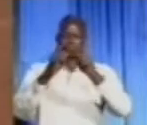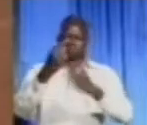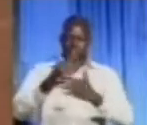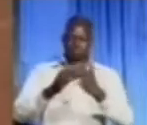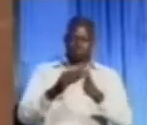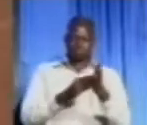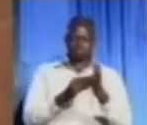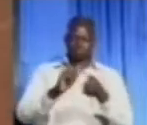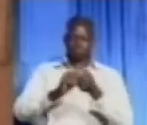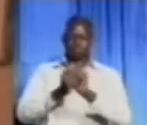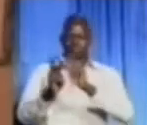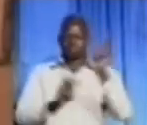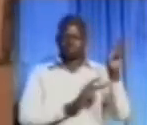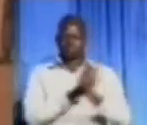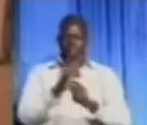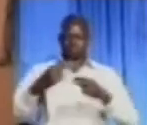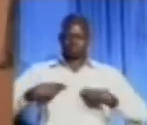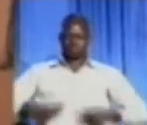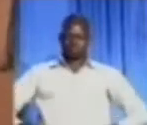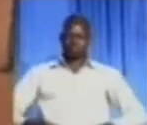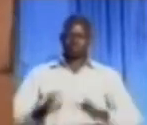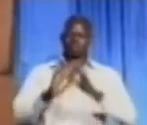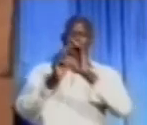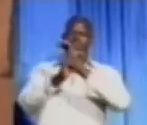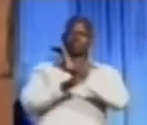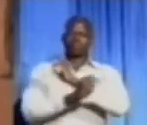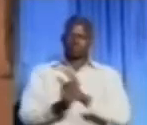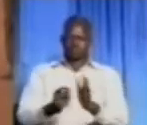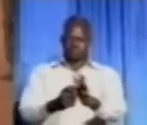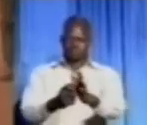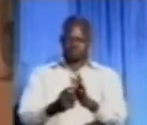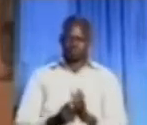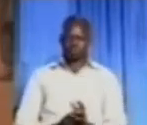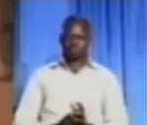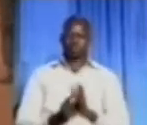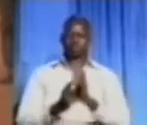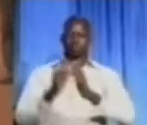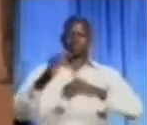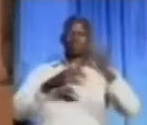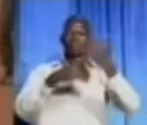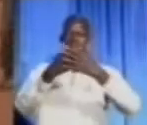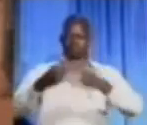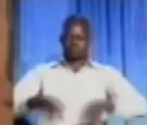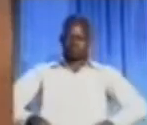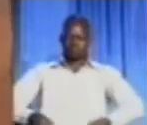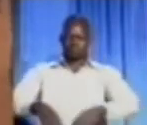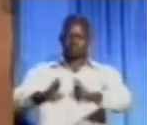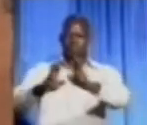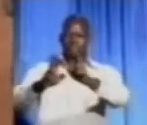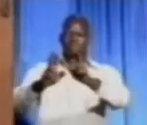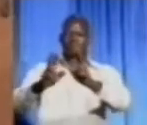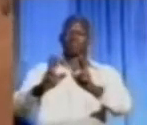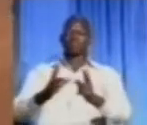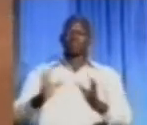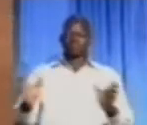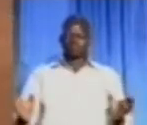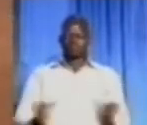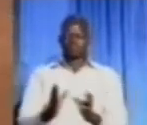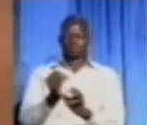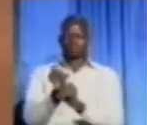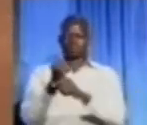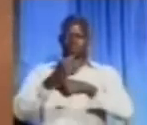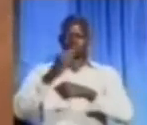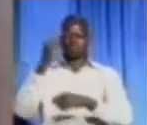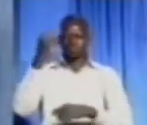la population et les ressortissants de Tougan qui ont réclamé à grand renfort le bitumage de ce tronçon saluent l'initiative du